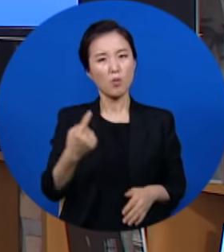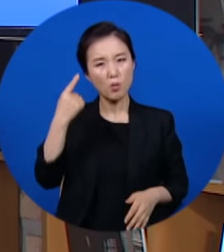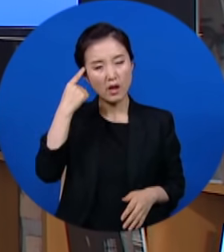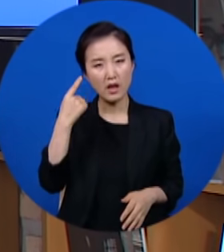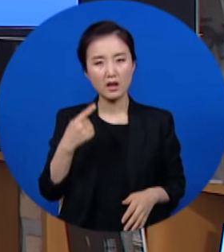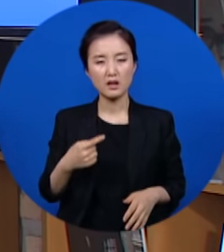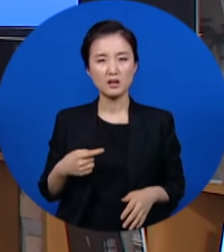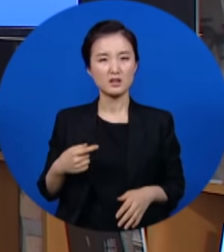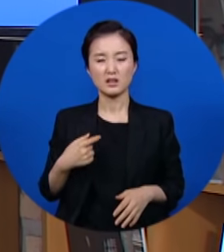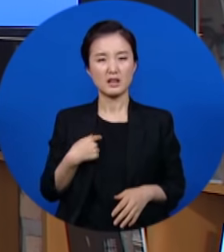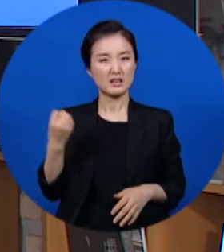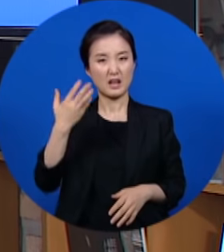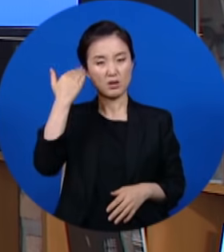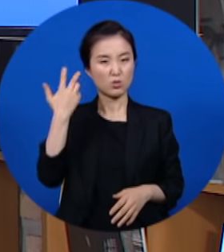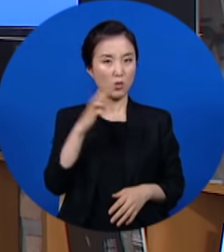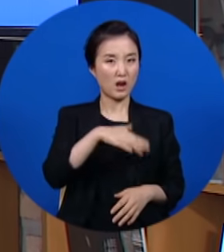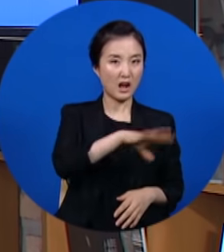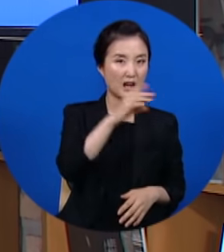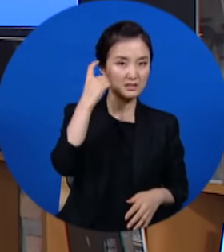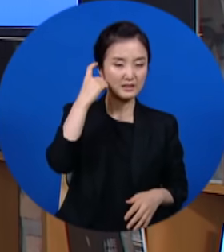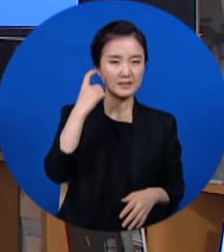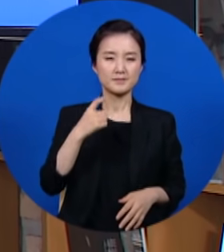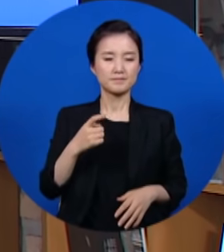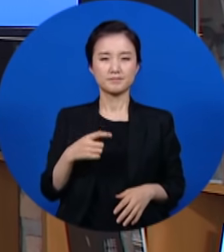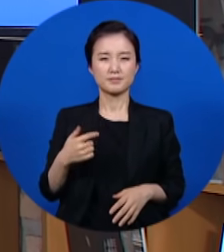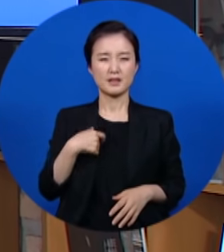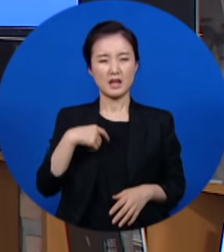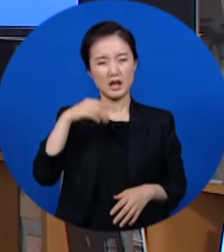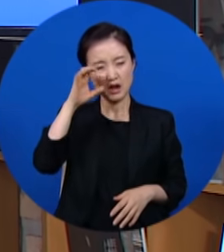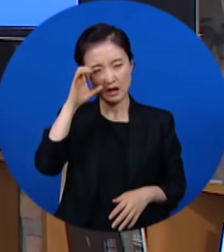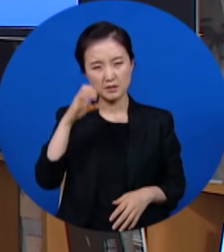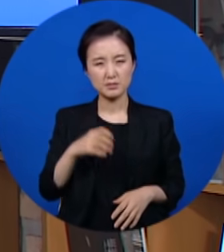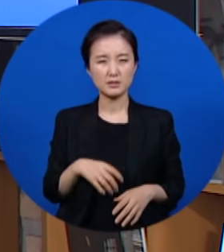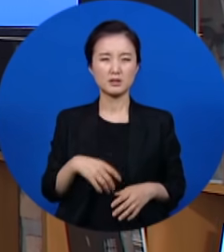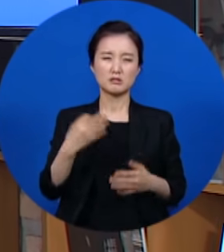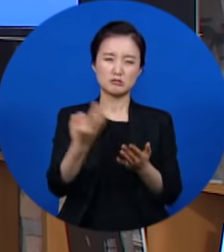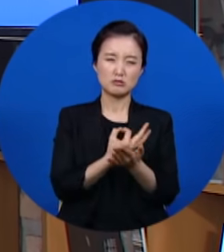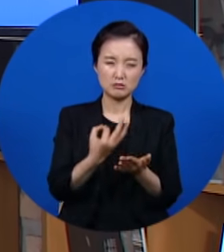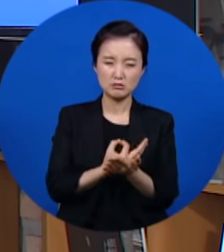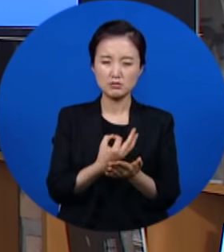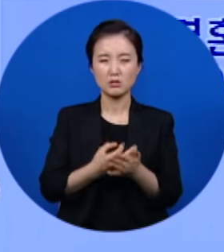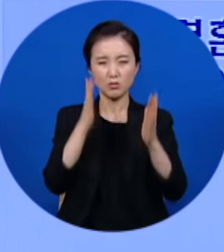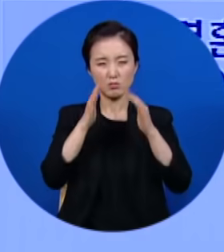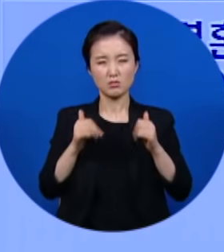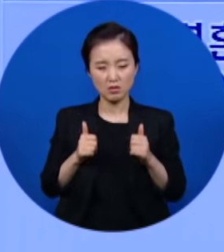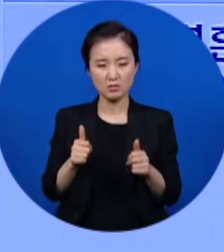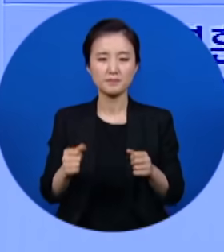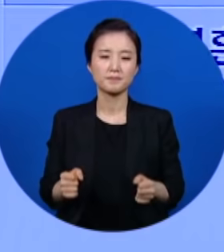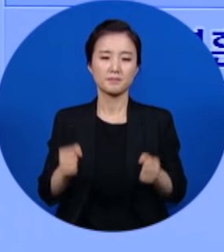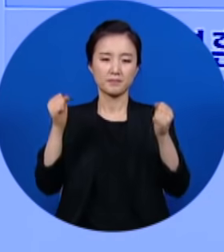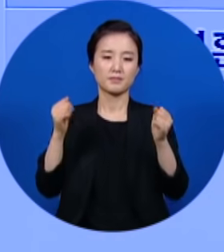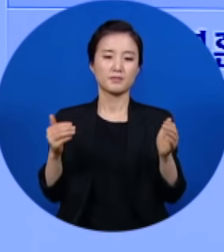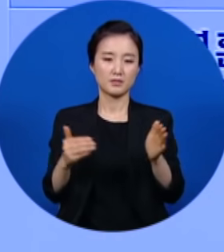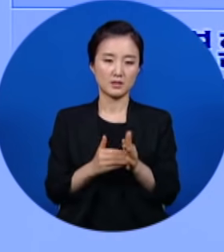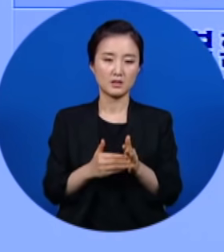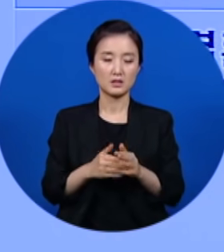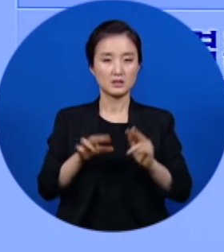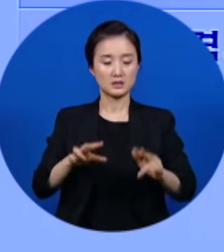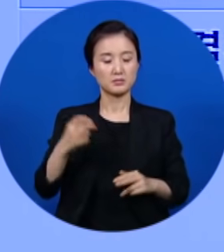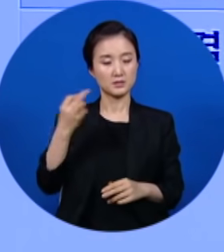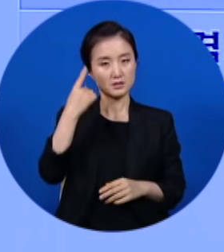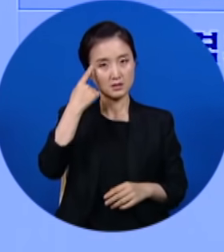없잖아요 그때부터 코피 터지게 아르바이트 하고 자금 자전거용 잡았고 그 졸업해 때요 지금